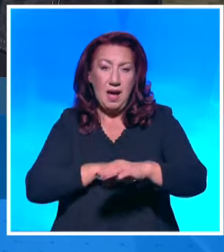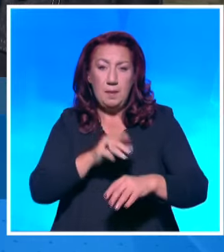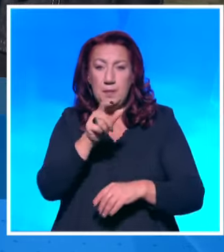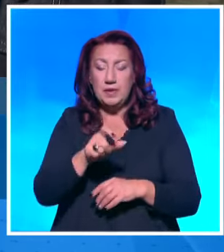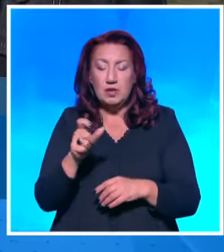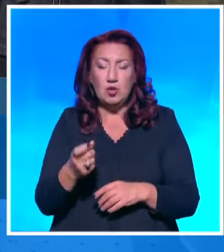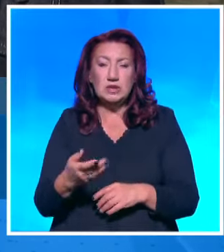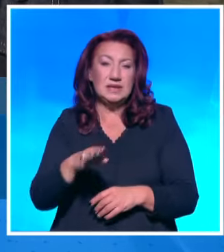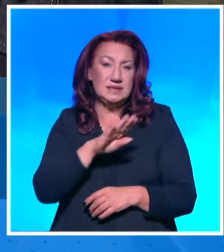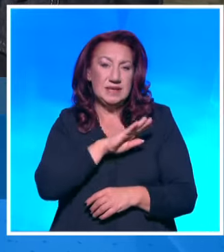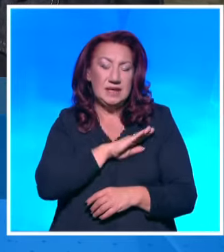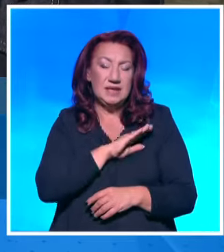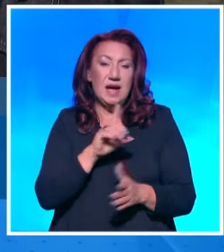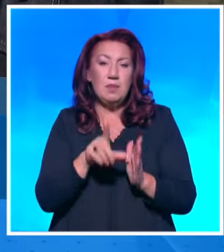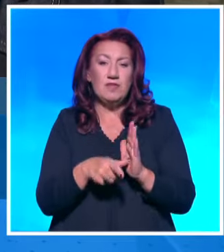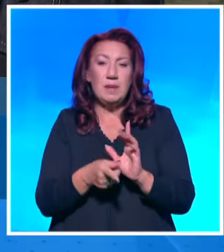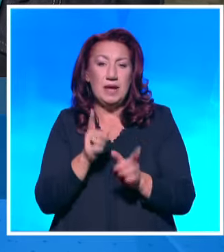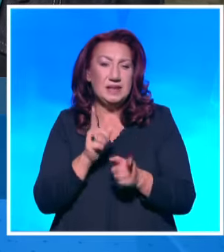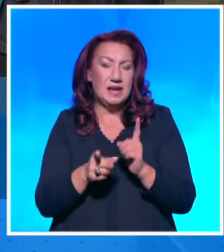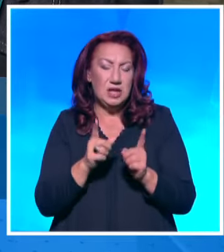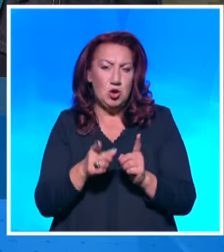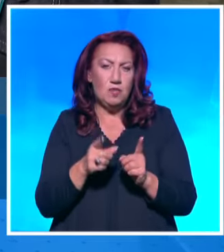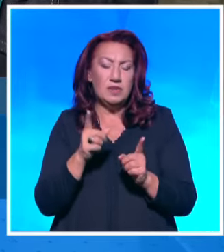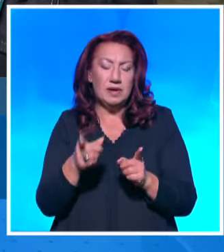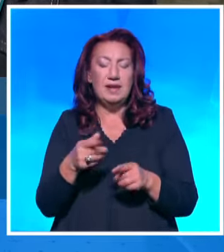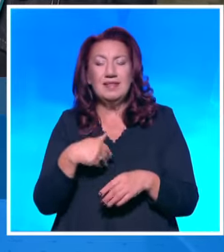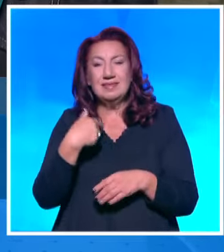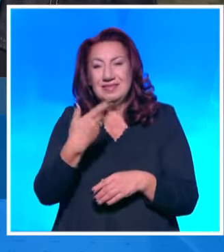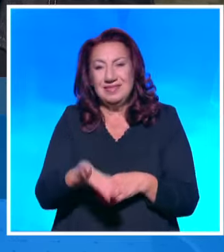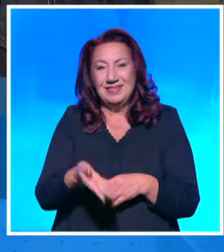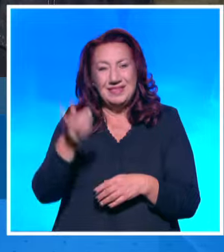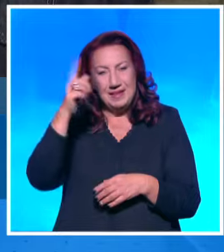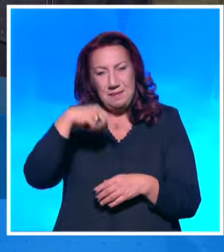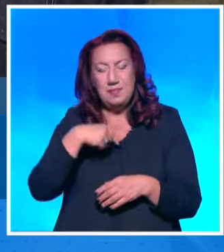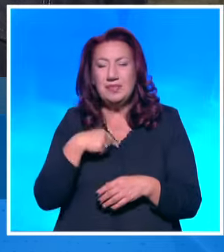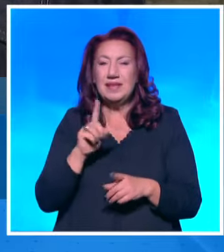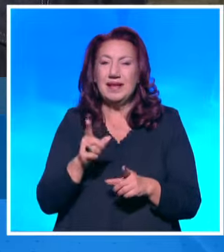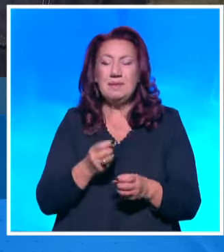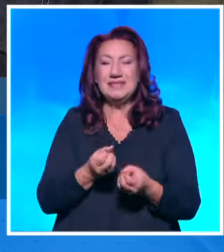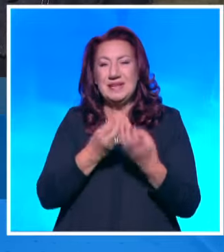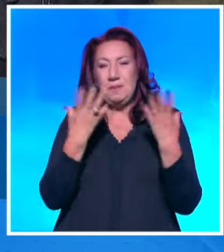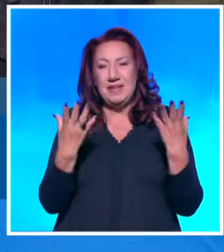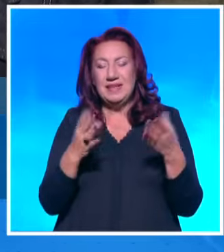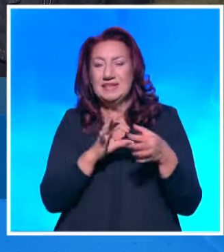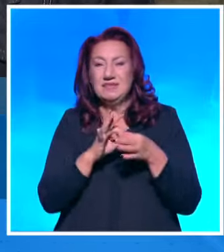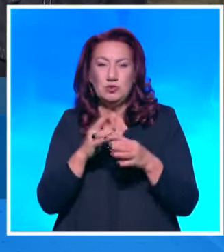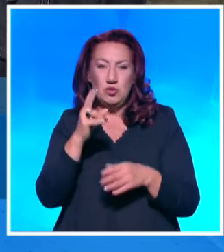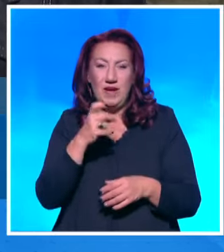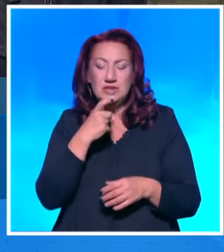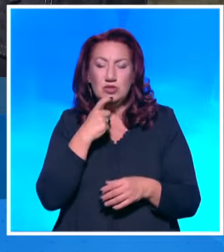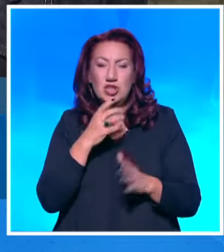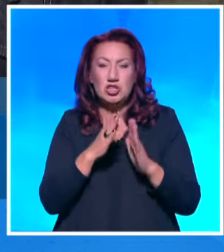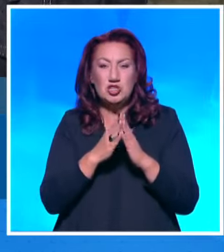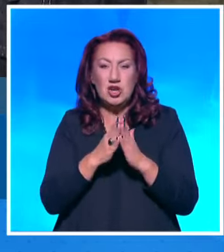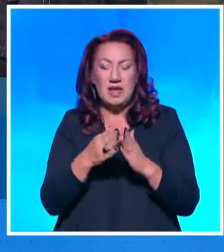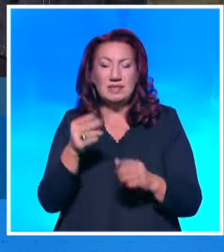за демонстративен полет, който трябваше да се проведе в рамките на събитие, посветено на 20 години от членството на България.